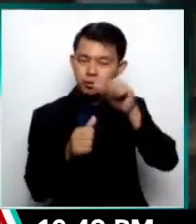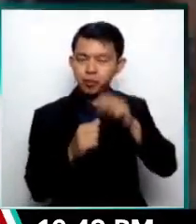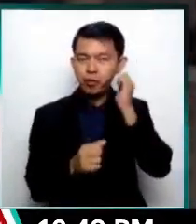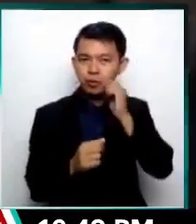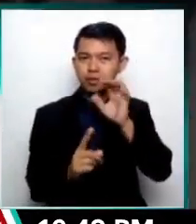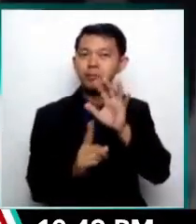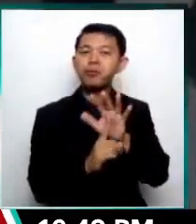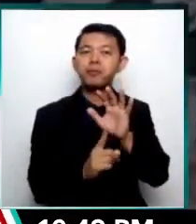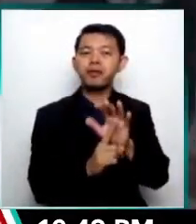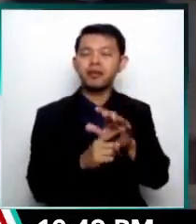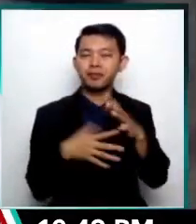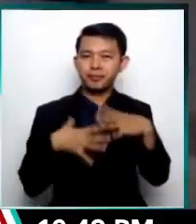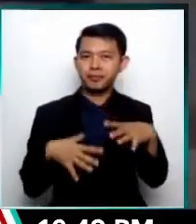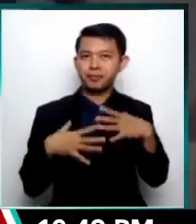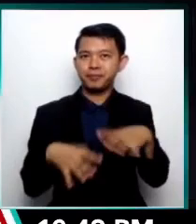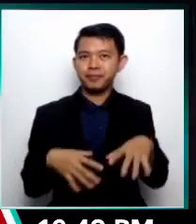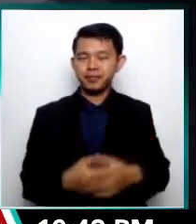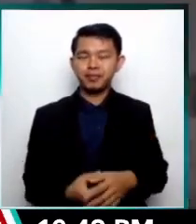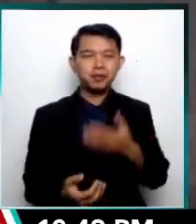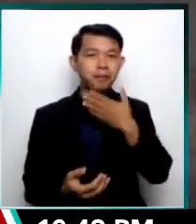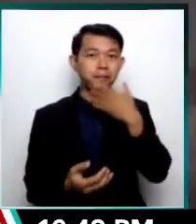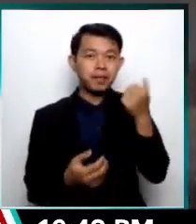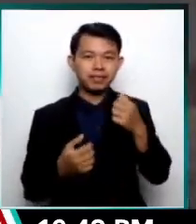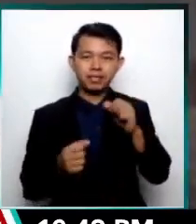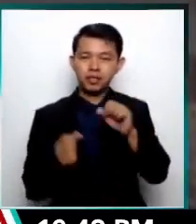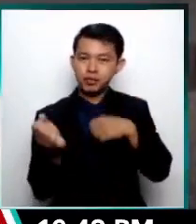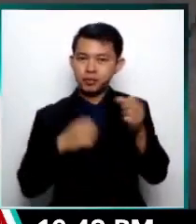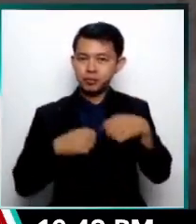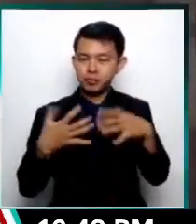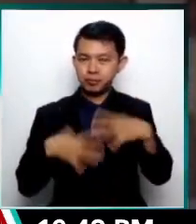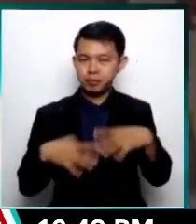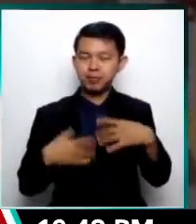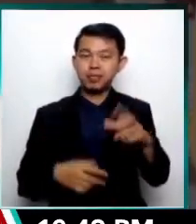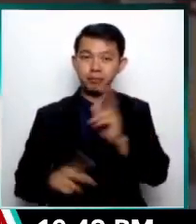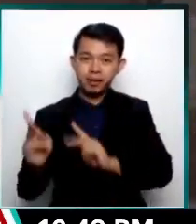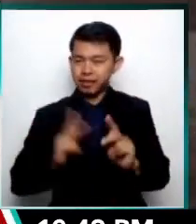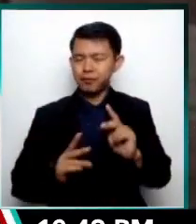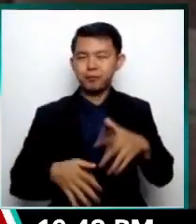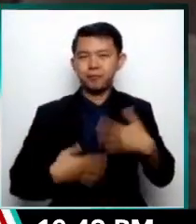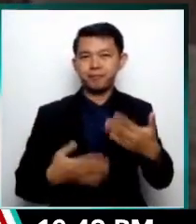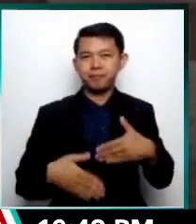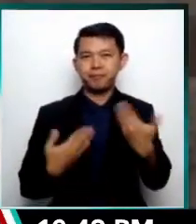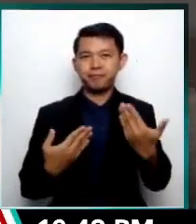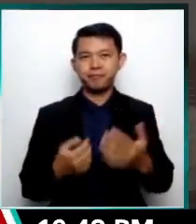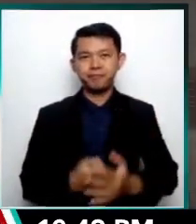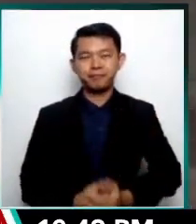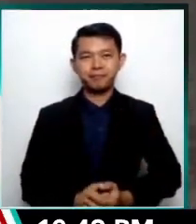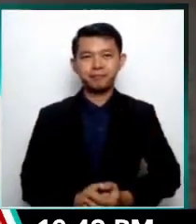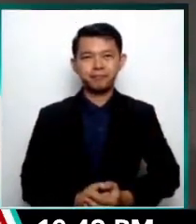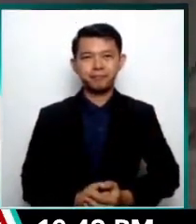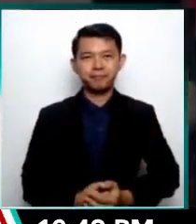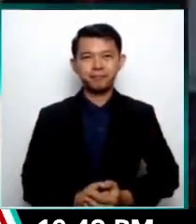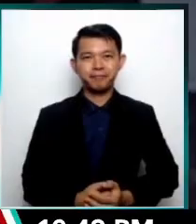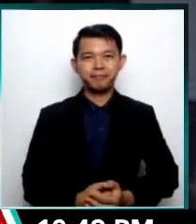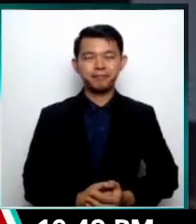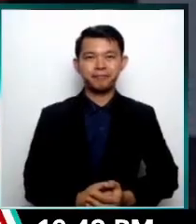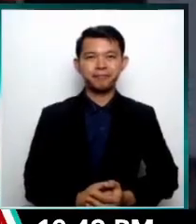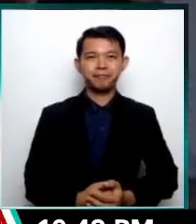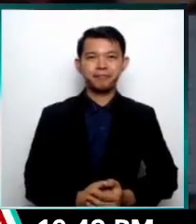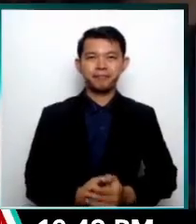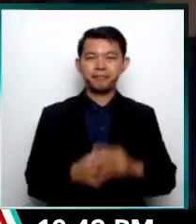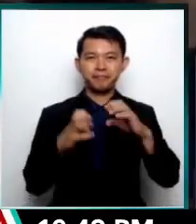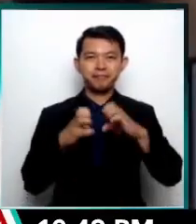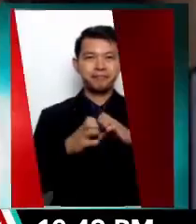pati manonood, napasaya pa. Oscar Oida, nagbabalita para sa GMA Integrated News.